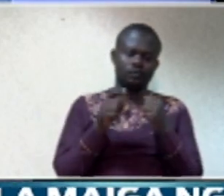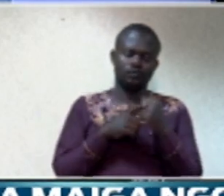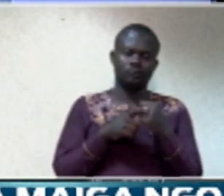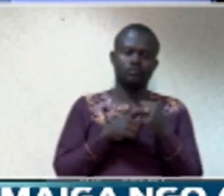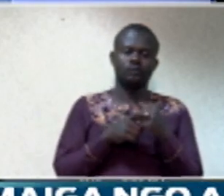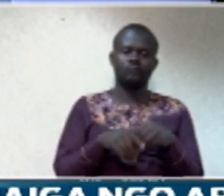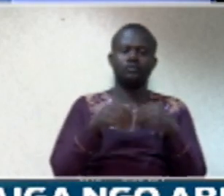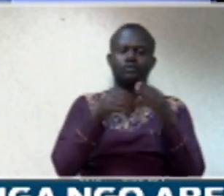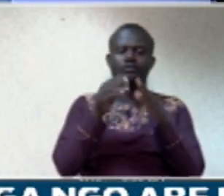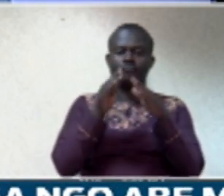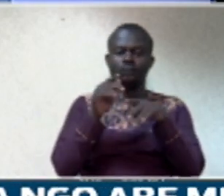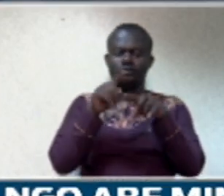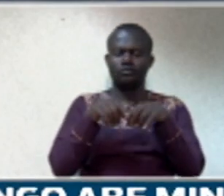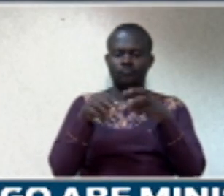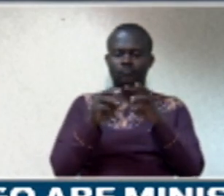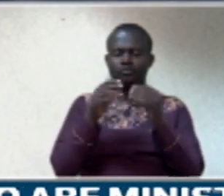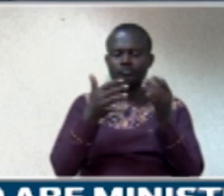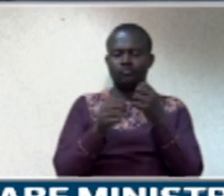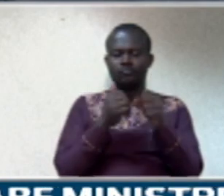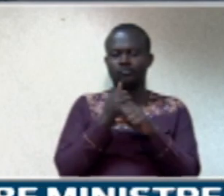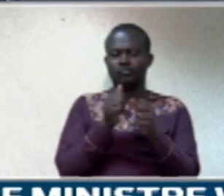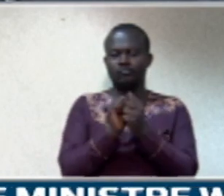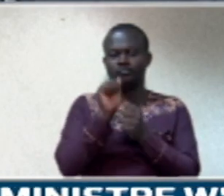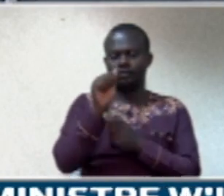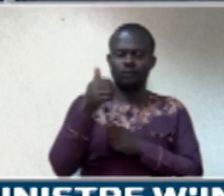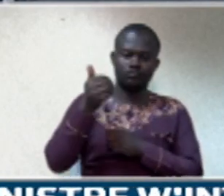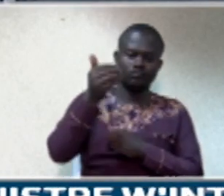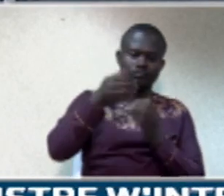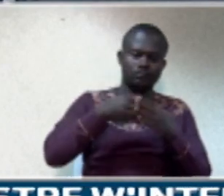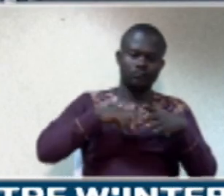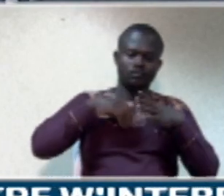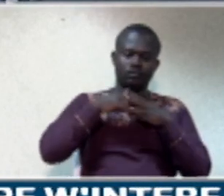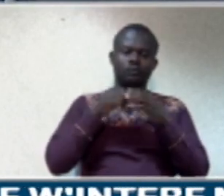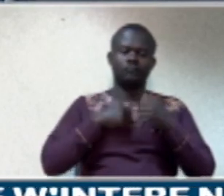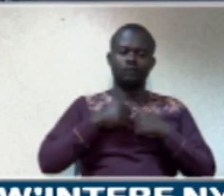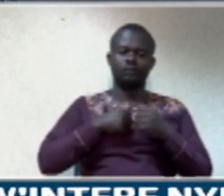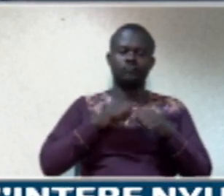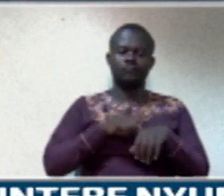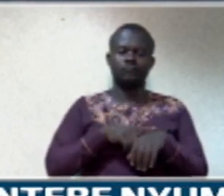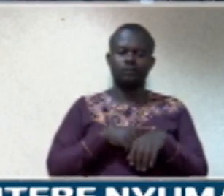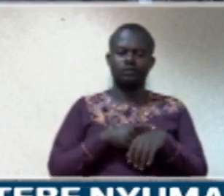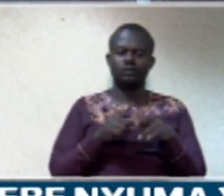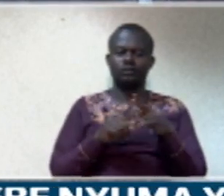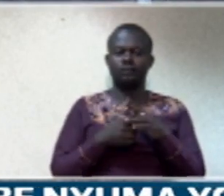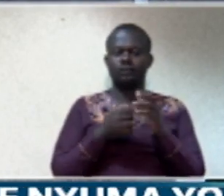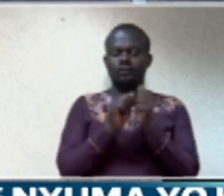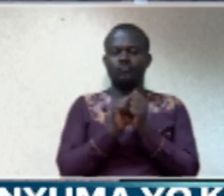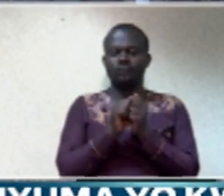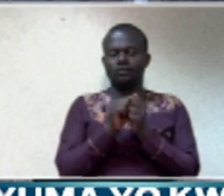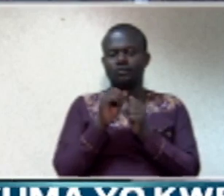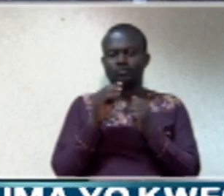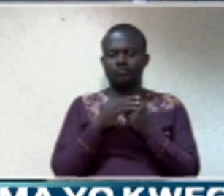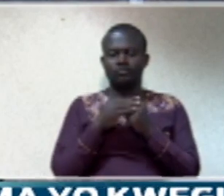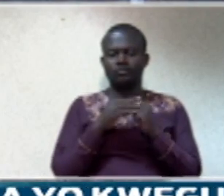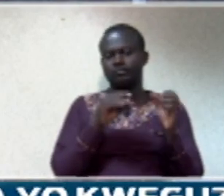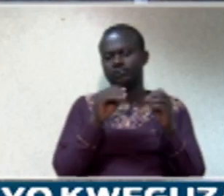buhabwa umuntu hashingiwe ku kuba amaze imyaka 15 ikurikiranye aba mu Rwanda. N'ingingo ya 18 ivuga ku bwenegihugu butangwa ku bimukira amaze